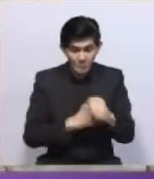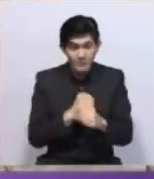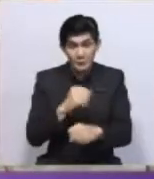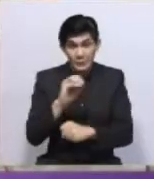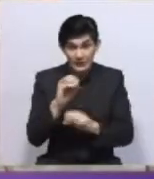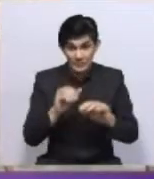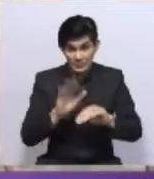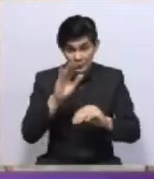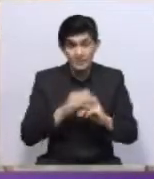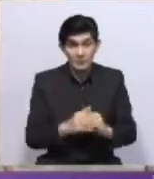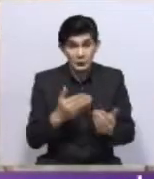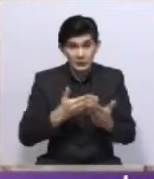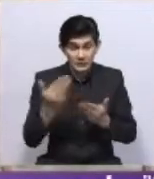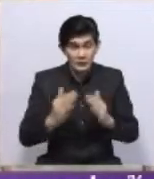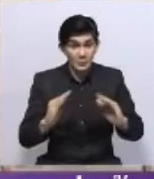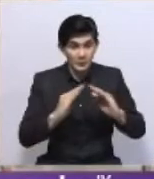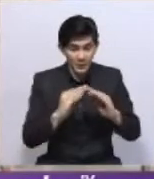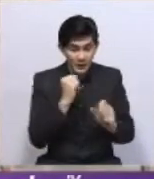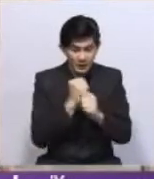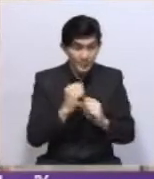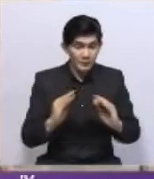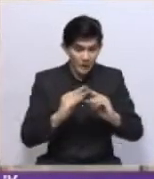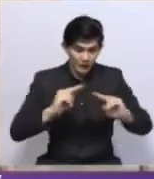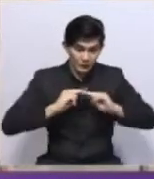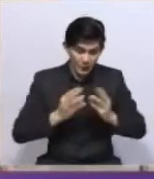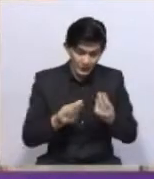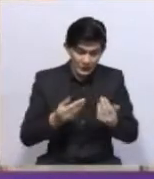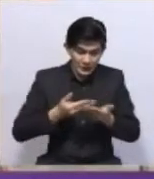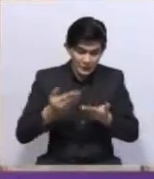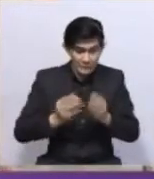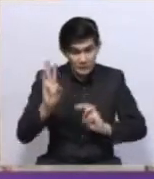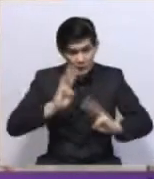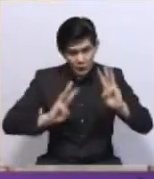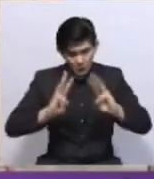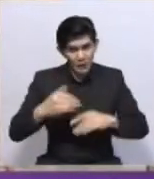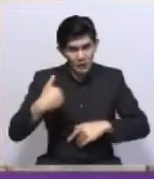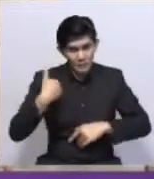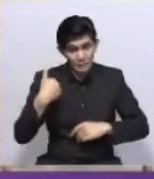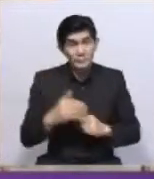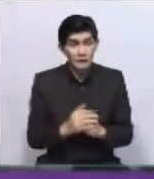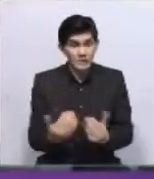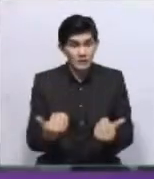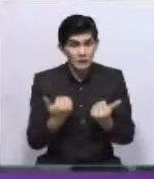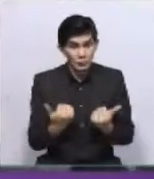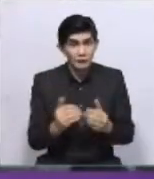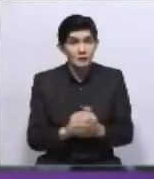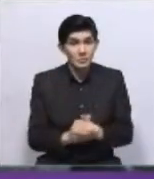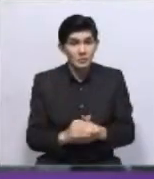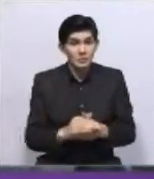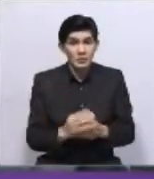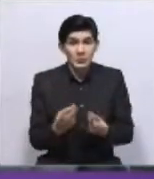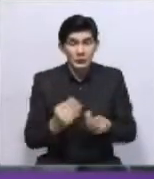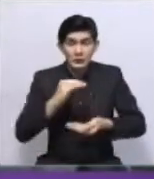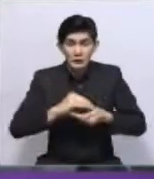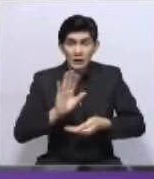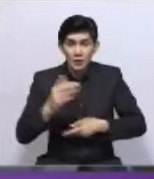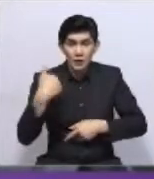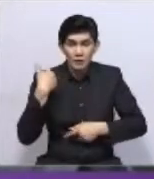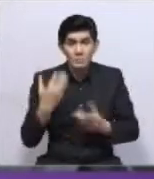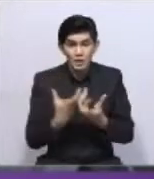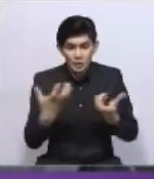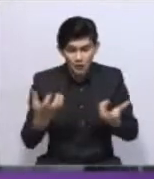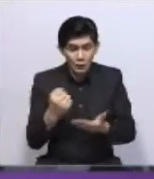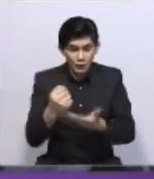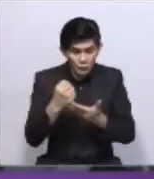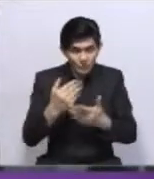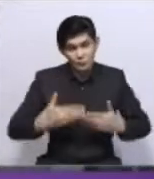50ปีขึ้นไปเพื่อซื้อบ้านสร้างบ้านหรือว่าซื้อที่ดินเปล่าที่เป็นทรัพย์ NPA ของทอสและซื้ออุปกรณ์ห